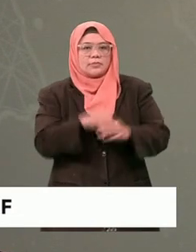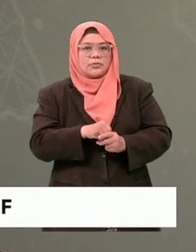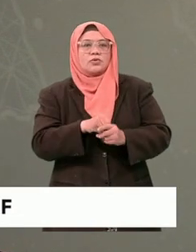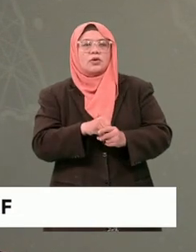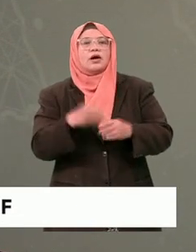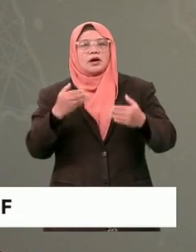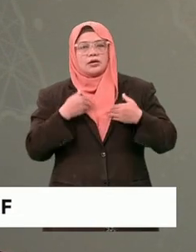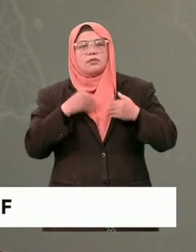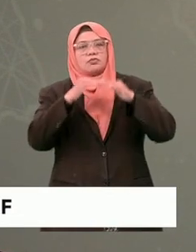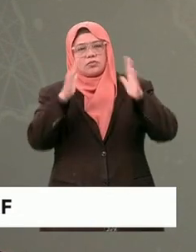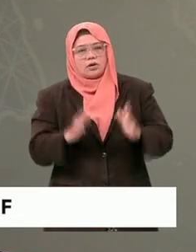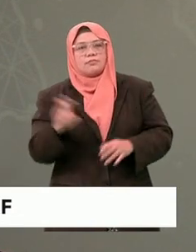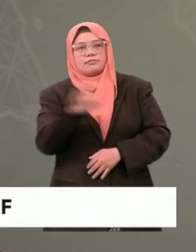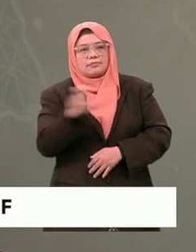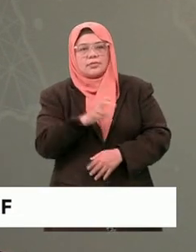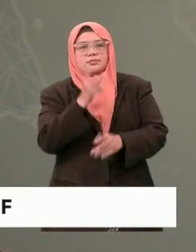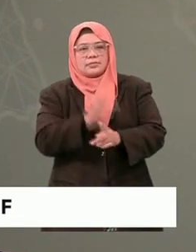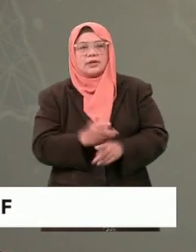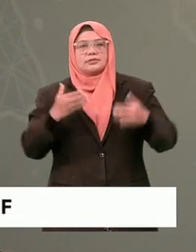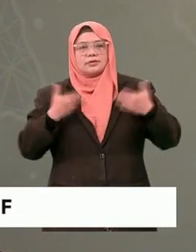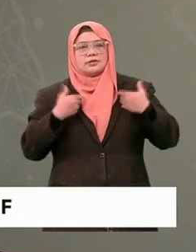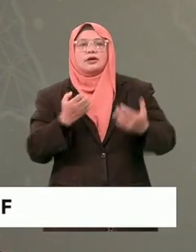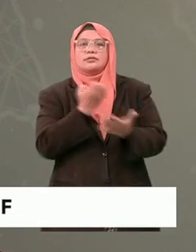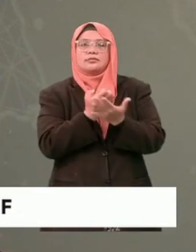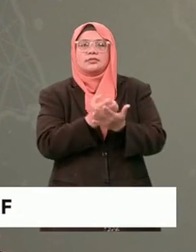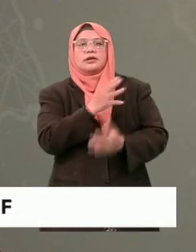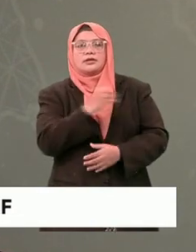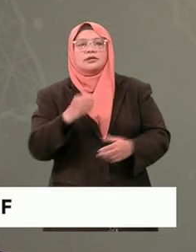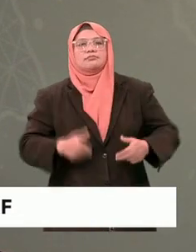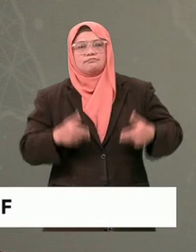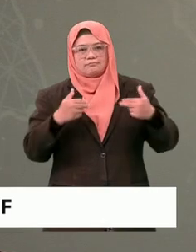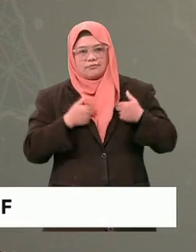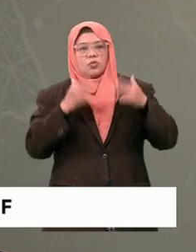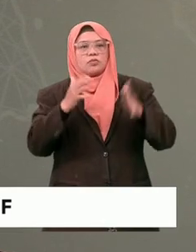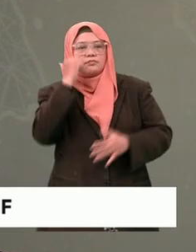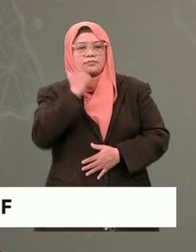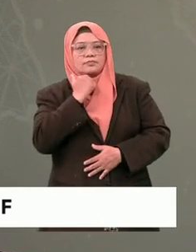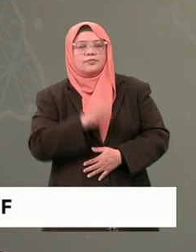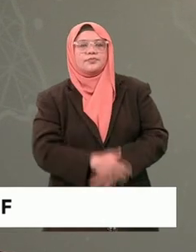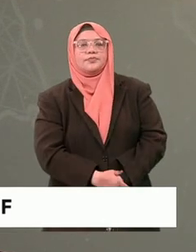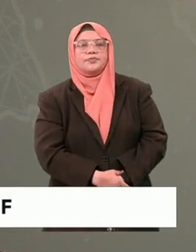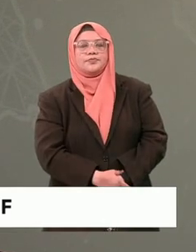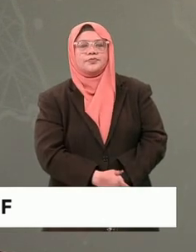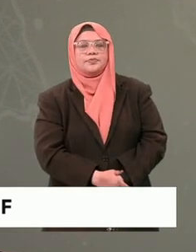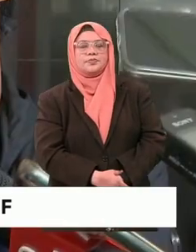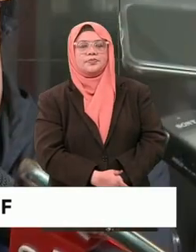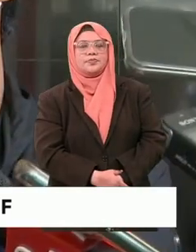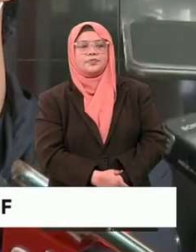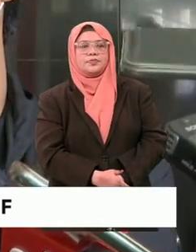Perumahan pengangkutan simpanan kesejahteraan ekonomi dan cara hidup golongan warga emas